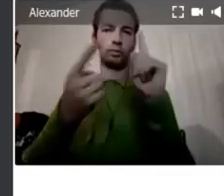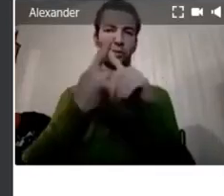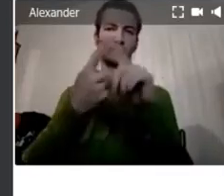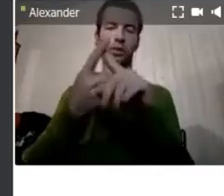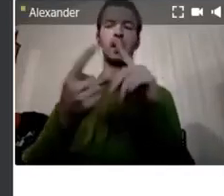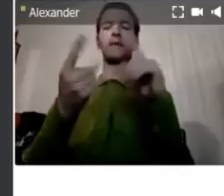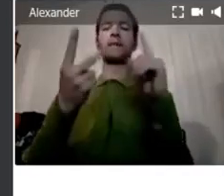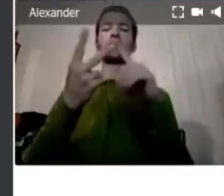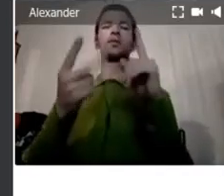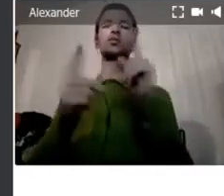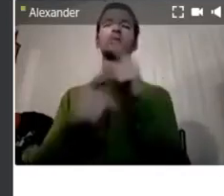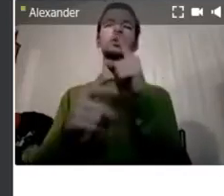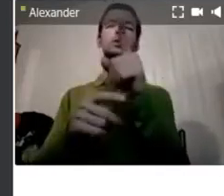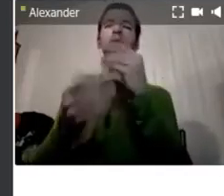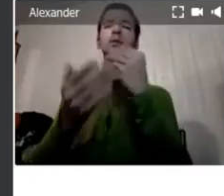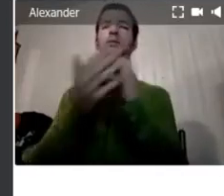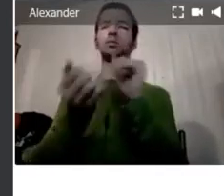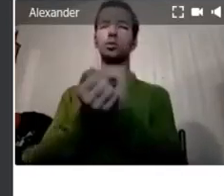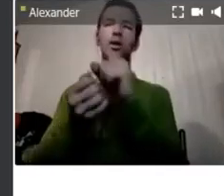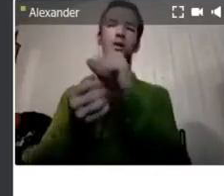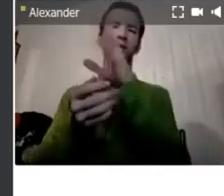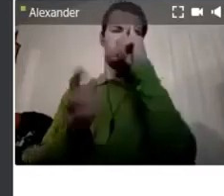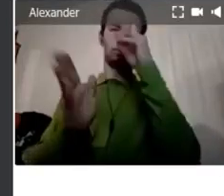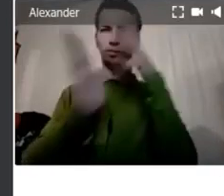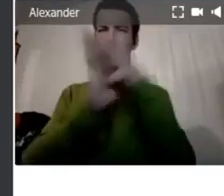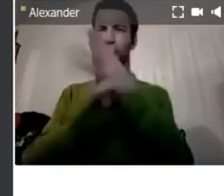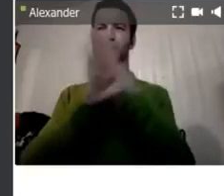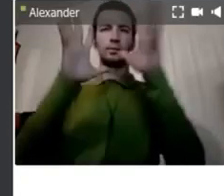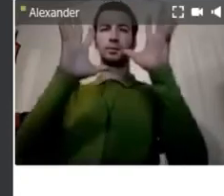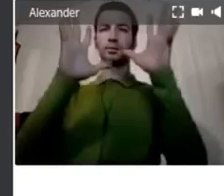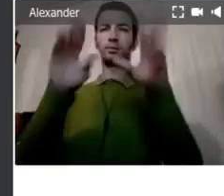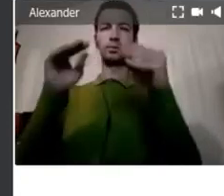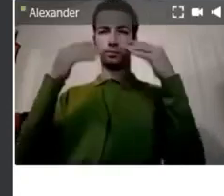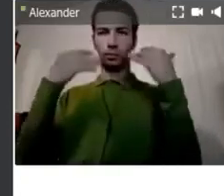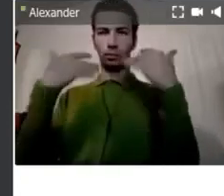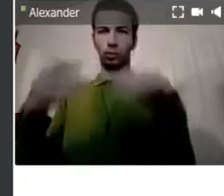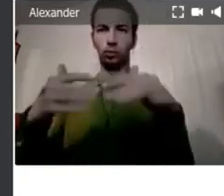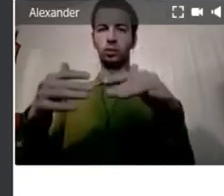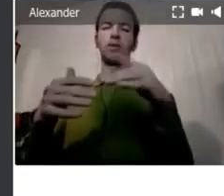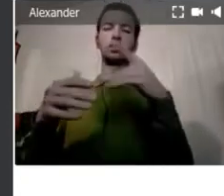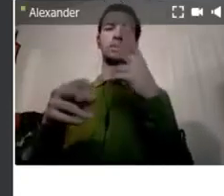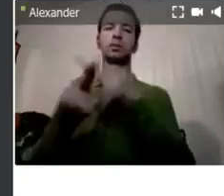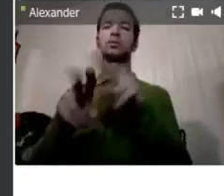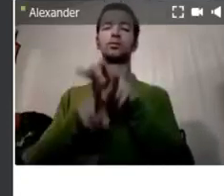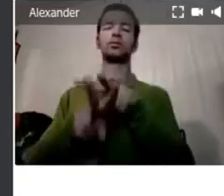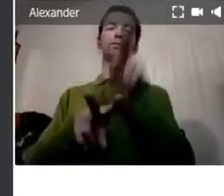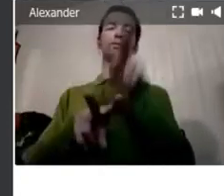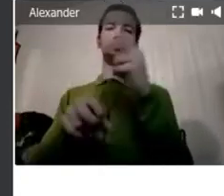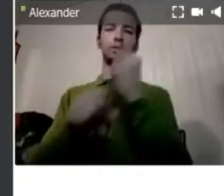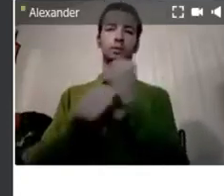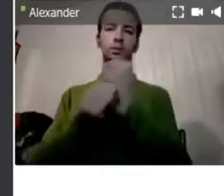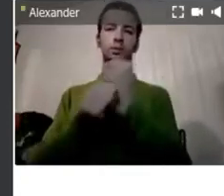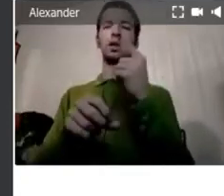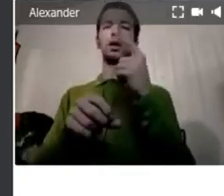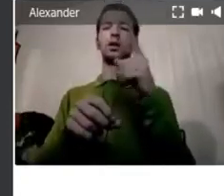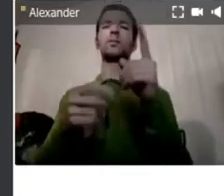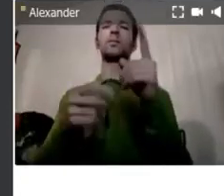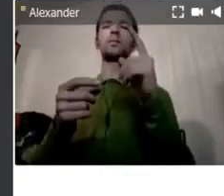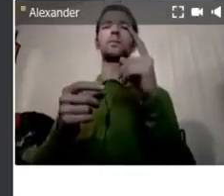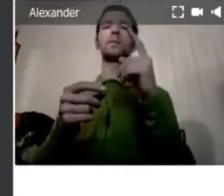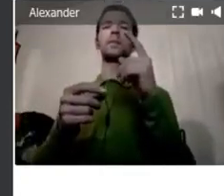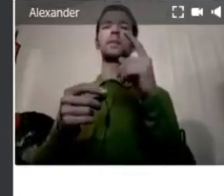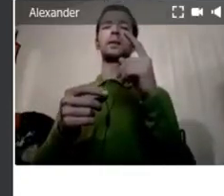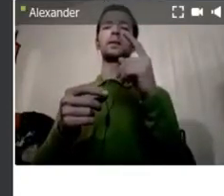программы сразу, не позволяют, выбирайте программу Gold Set. Итак, что здесь? Смотрите. И в той